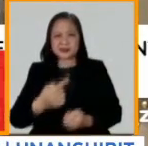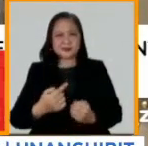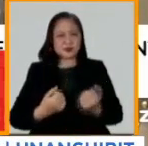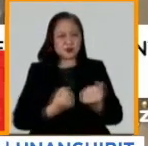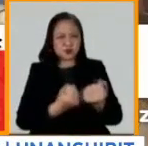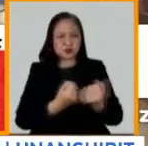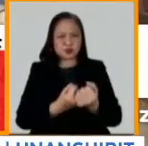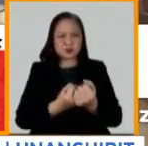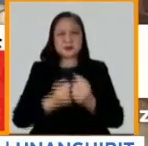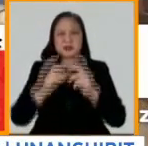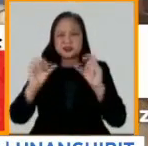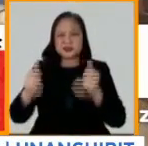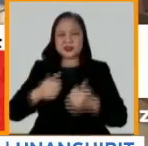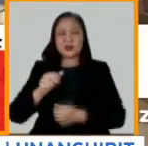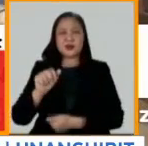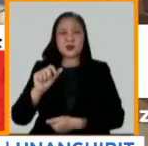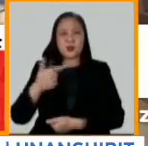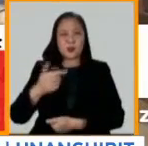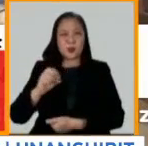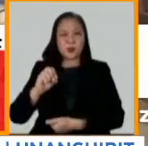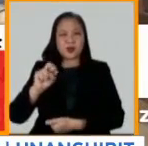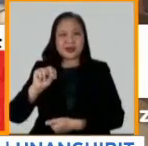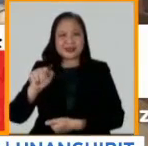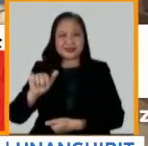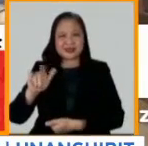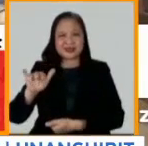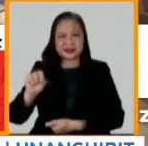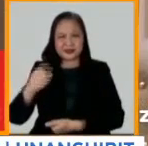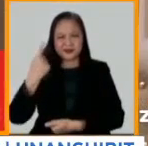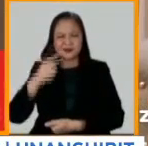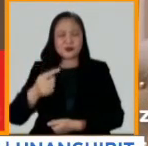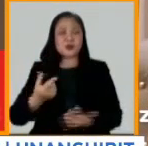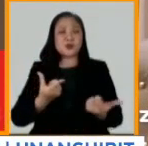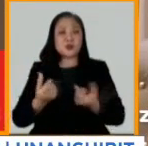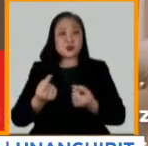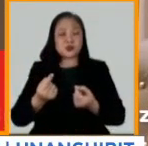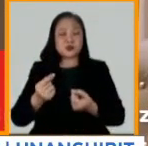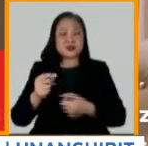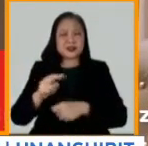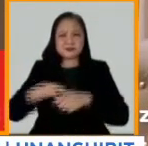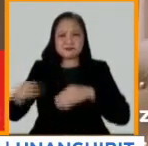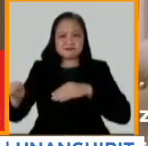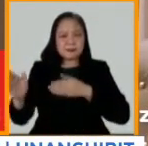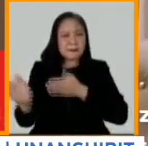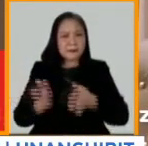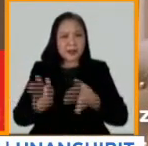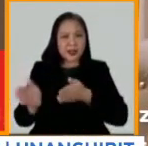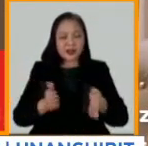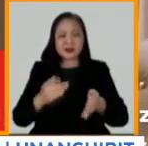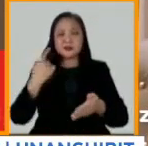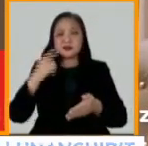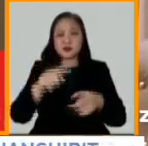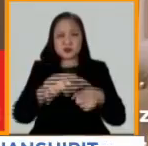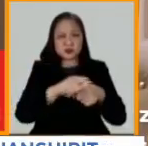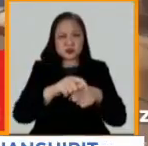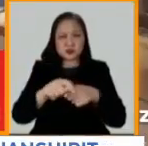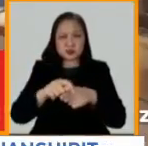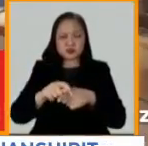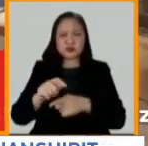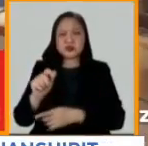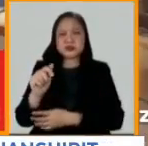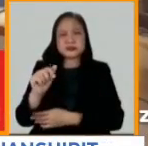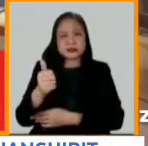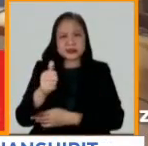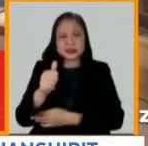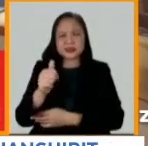Norberto Gonzales ang pagpapatupad ng National Mobilization Plan na magsasanay sa 10 hanggang 20 milyong Pilipino